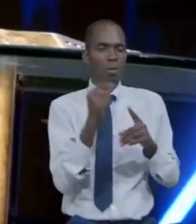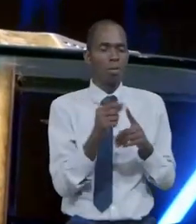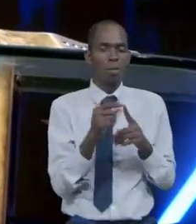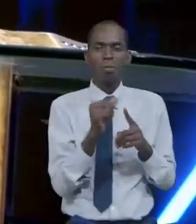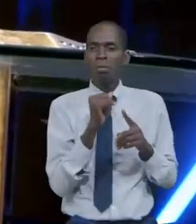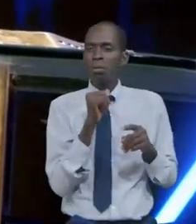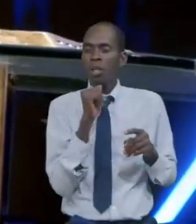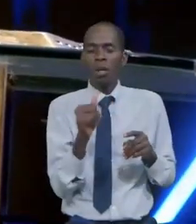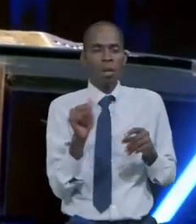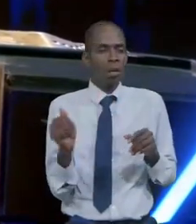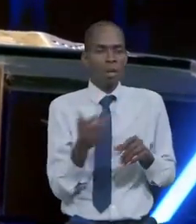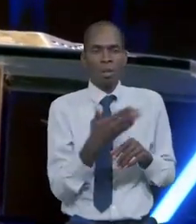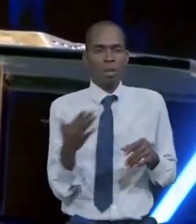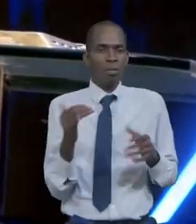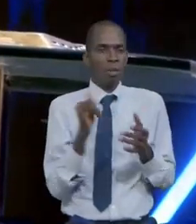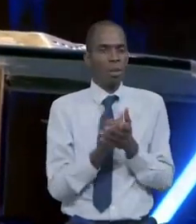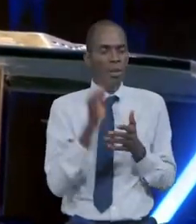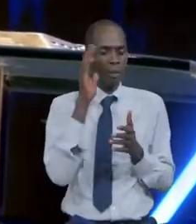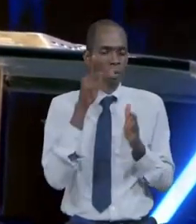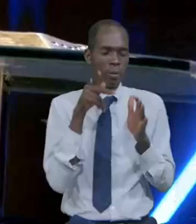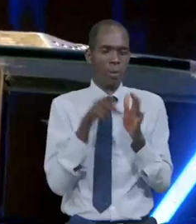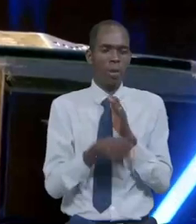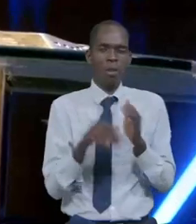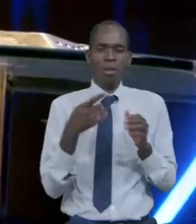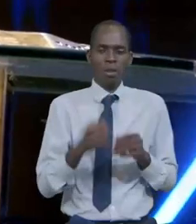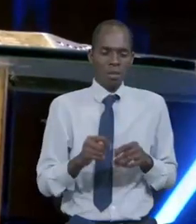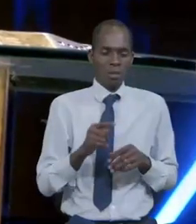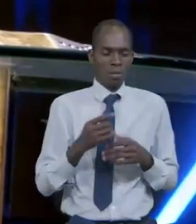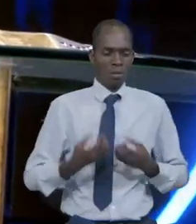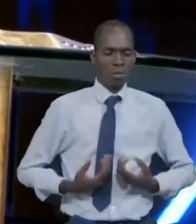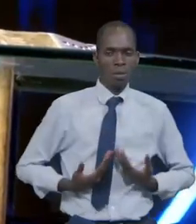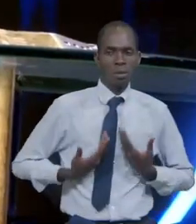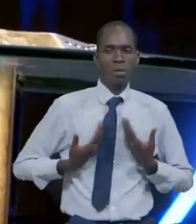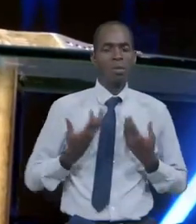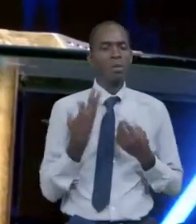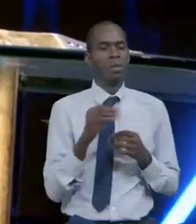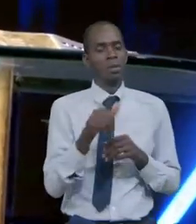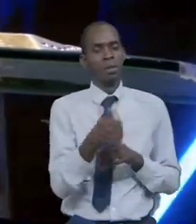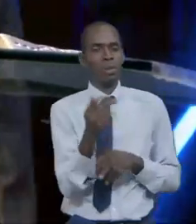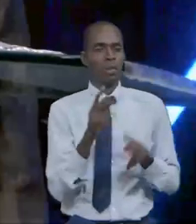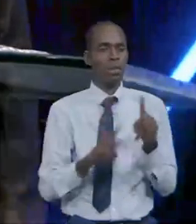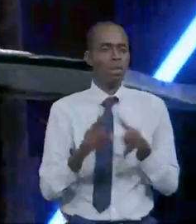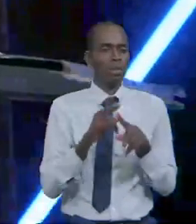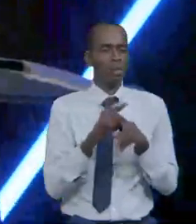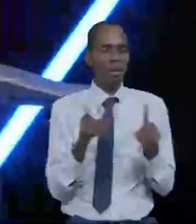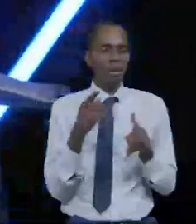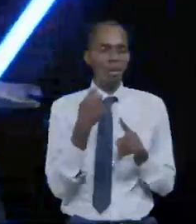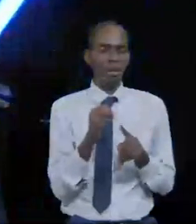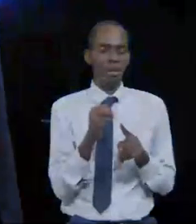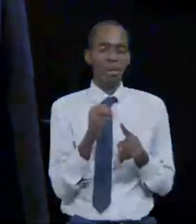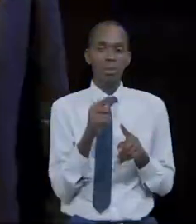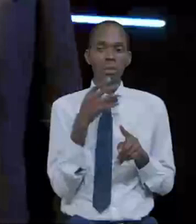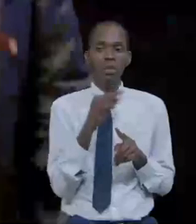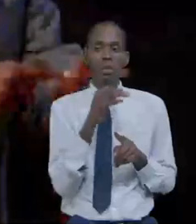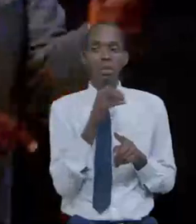pas ce qui va tuer le zèle et l'enthousiasme des autres. Mais la parole que tu